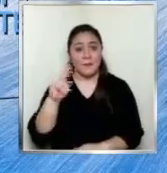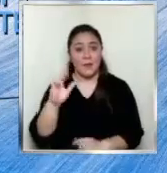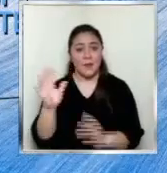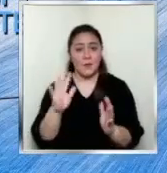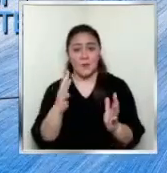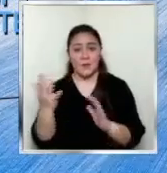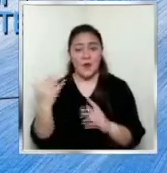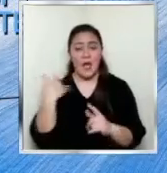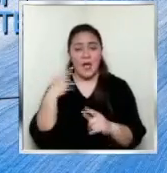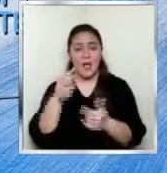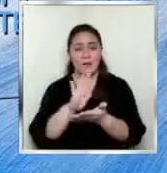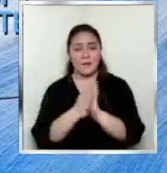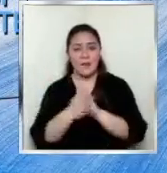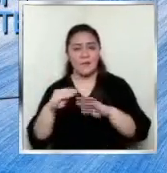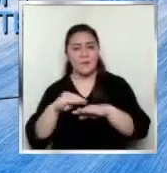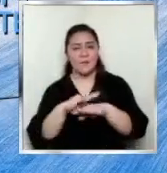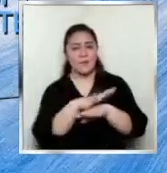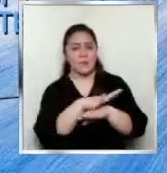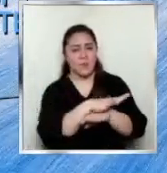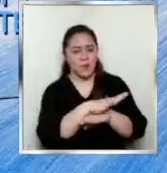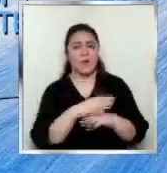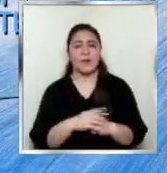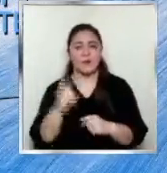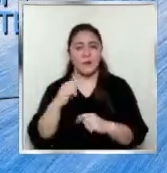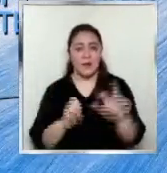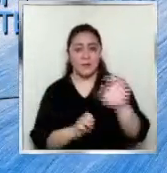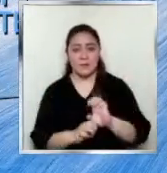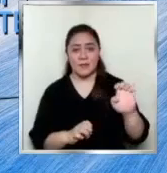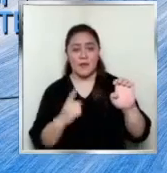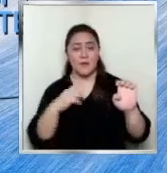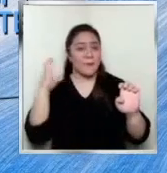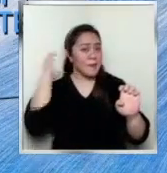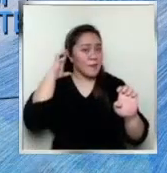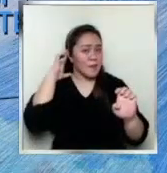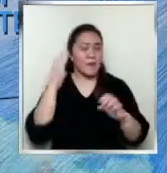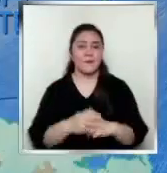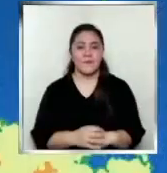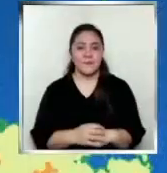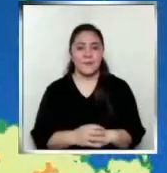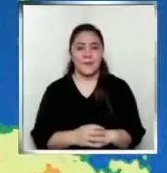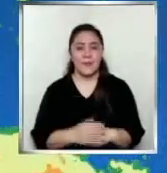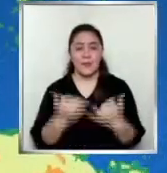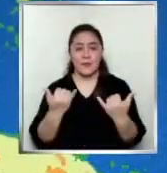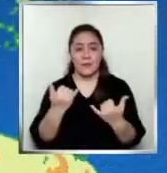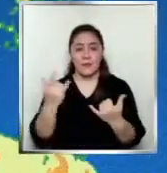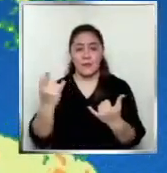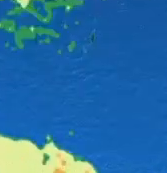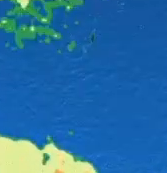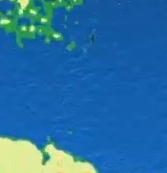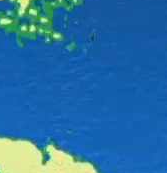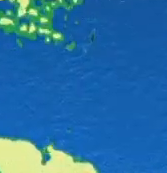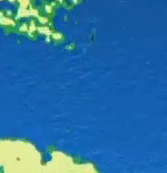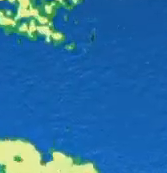tail end ng frontal system ang umiiral sa eastern section ng Mindanao. Base sa rainfall forecast ng Metro Weather, umaga bukas asahan ng